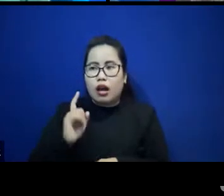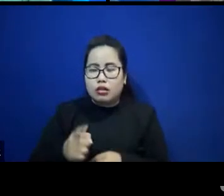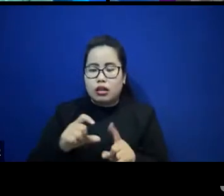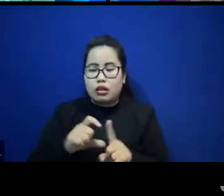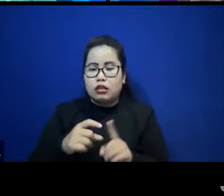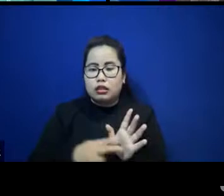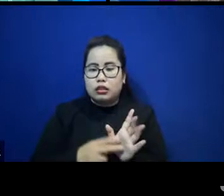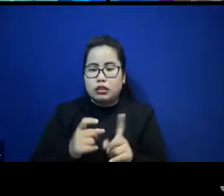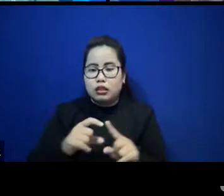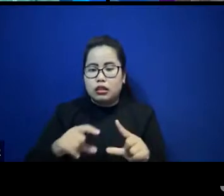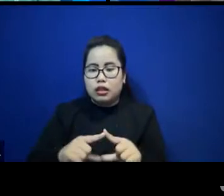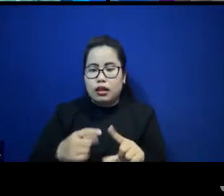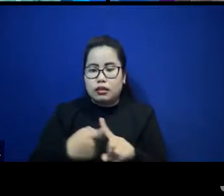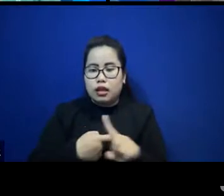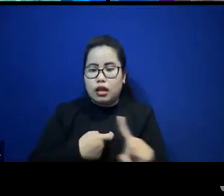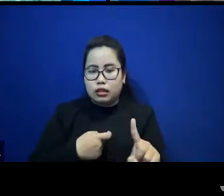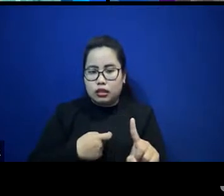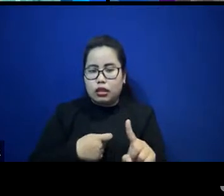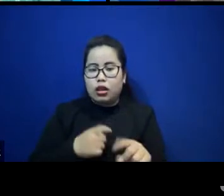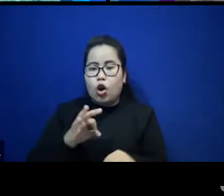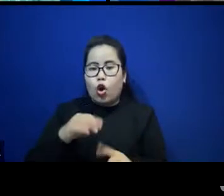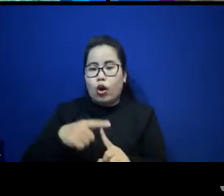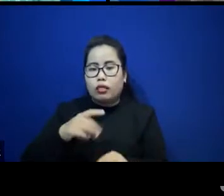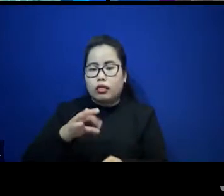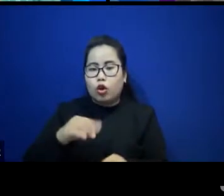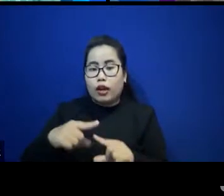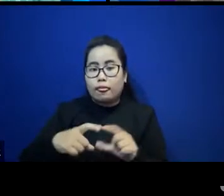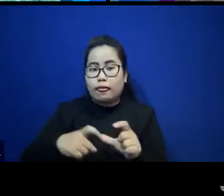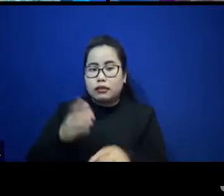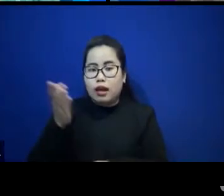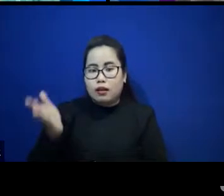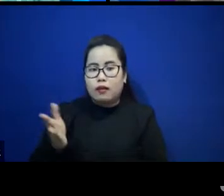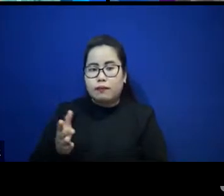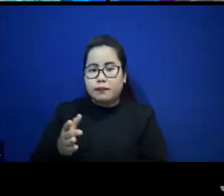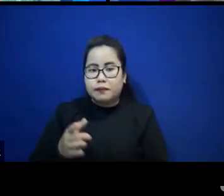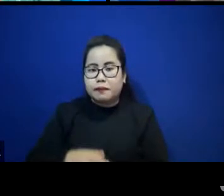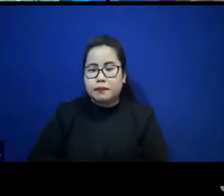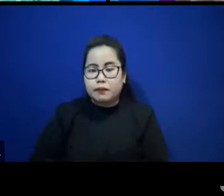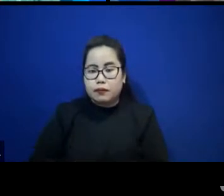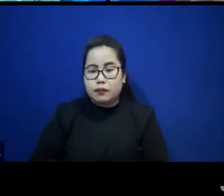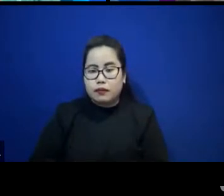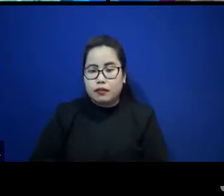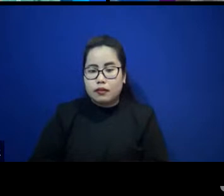dari jadi dari aktivitas sana rezeki besar itu